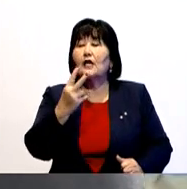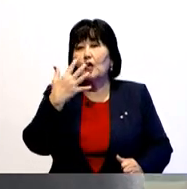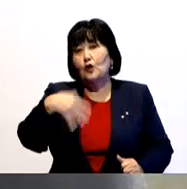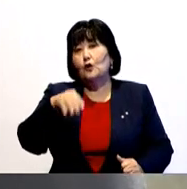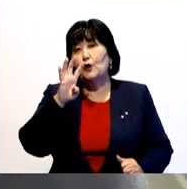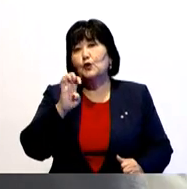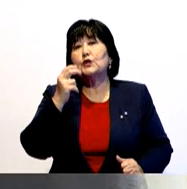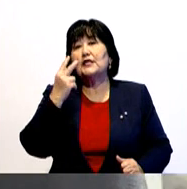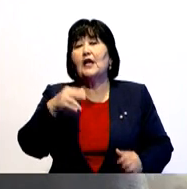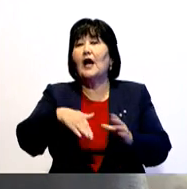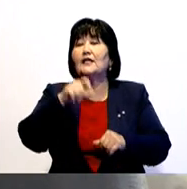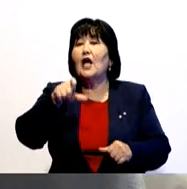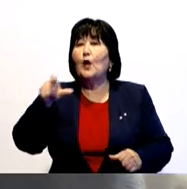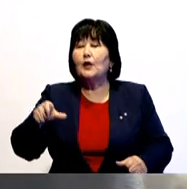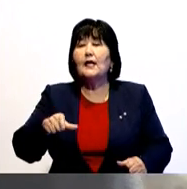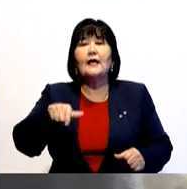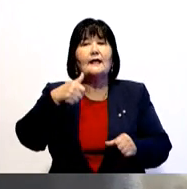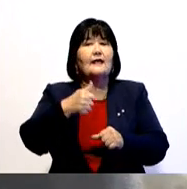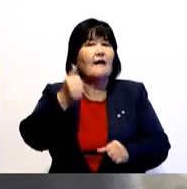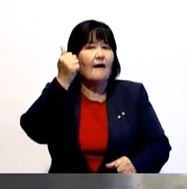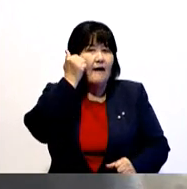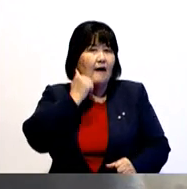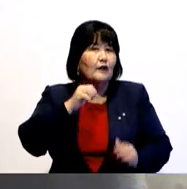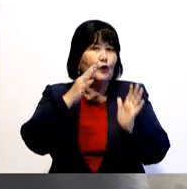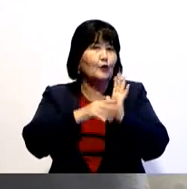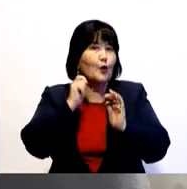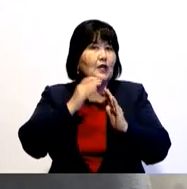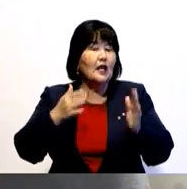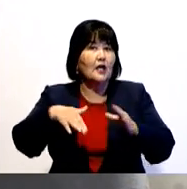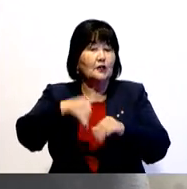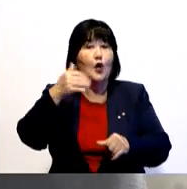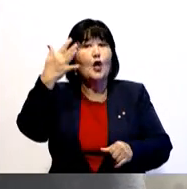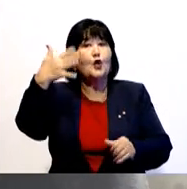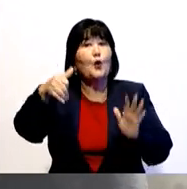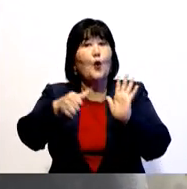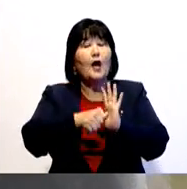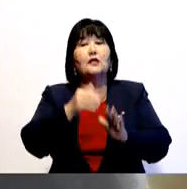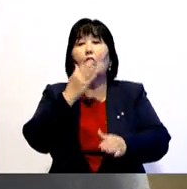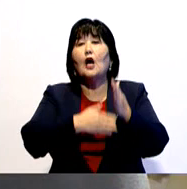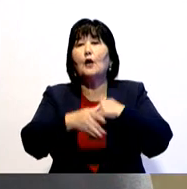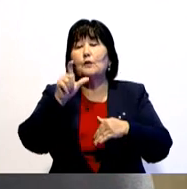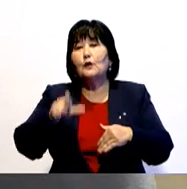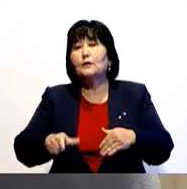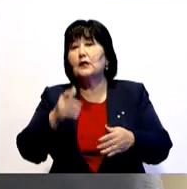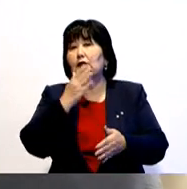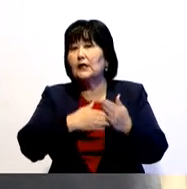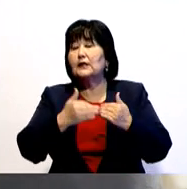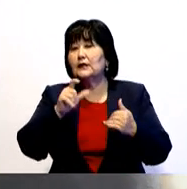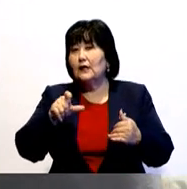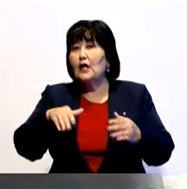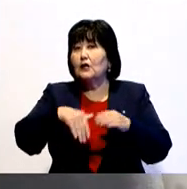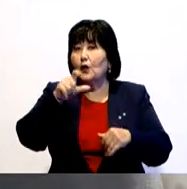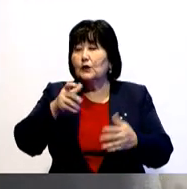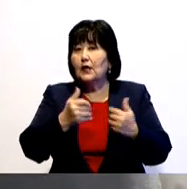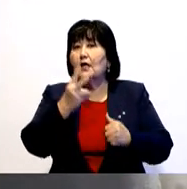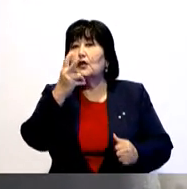50402 сайлаушының ең қарт 90-нан асқан сайлаушылар саны 56, мүмкіндік шектеулі сайлаушылар